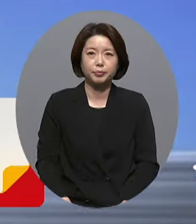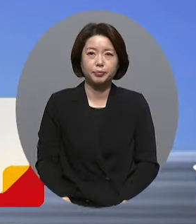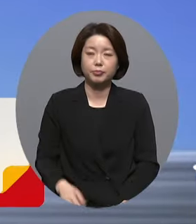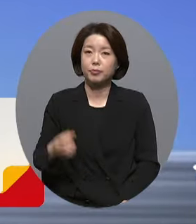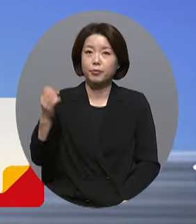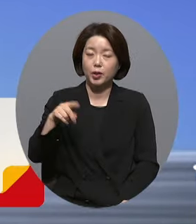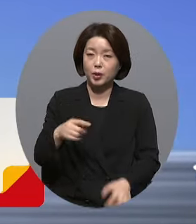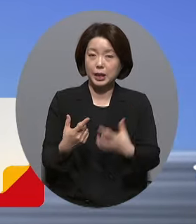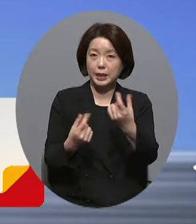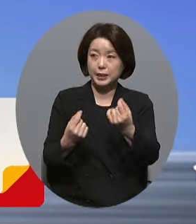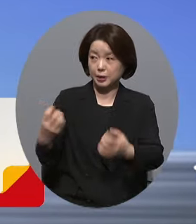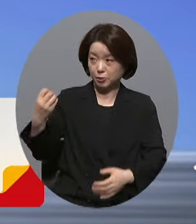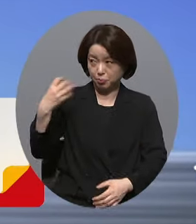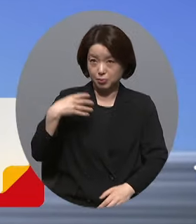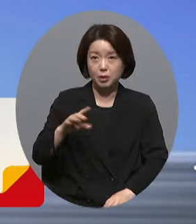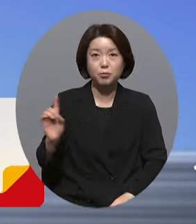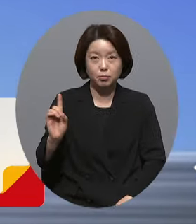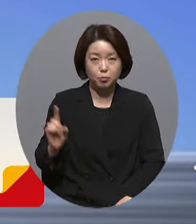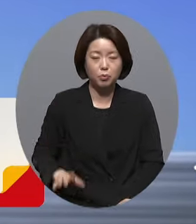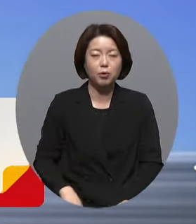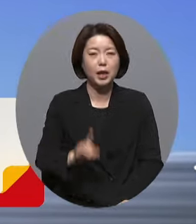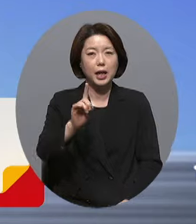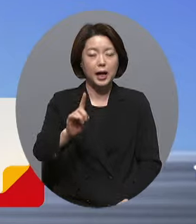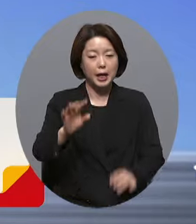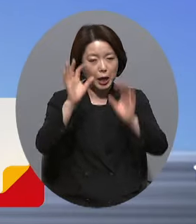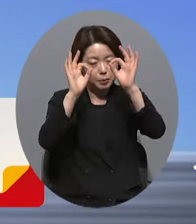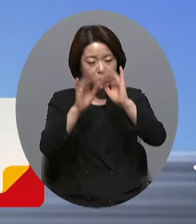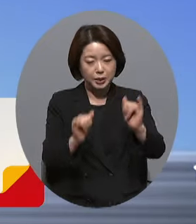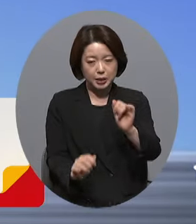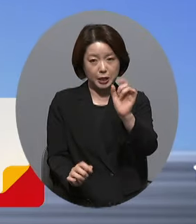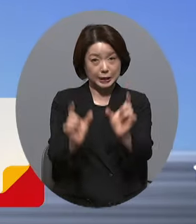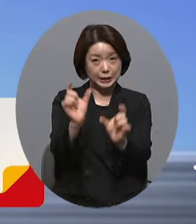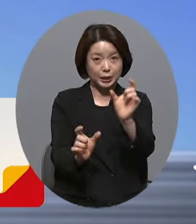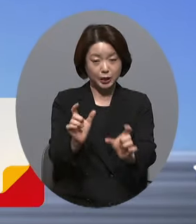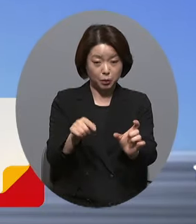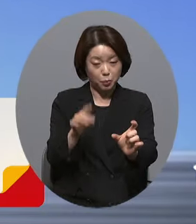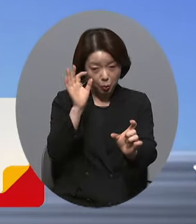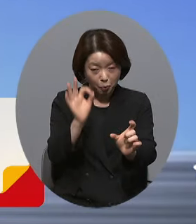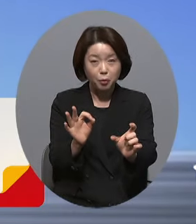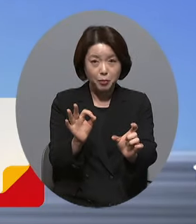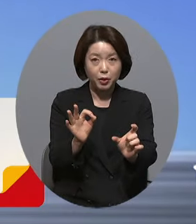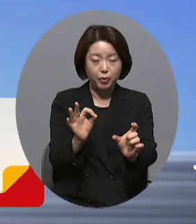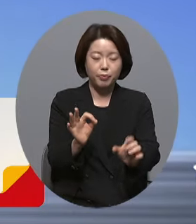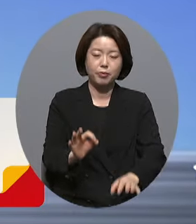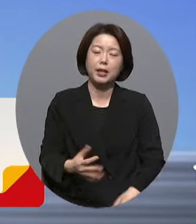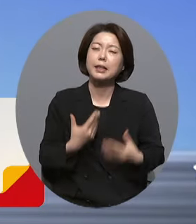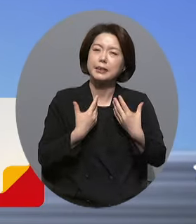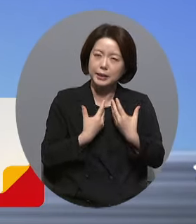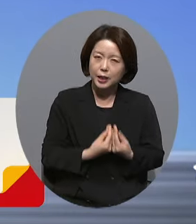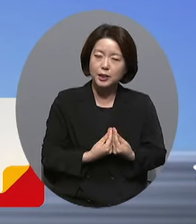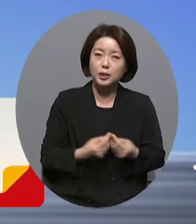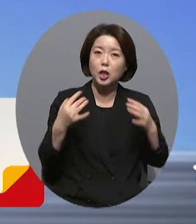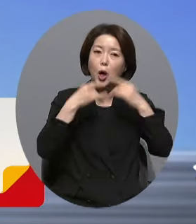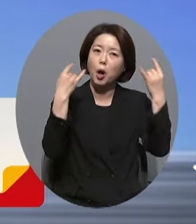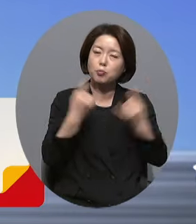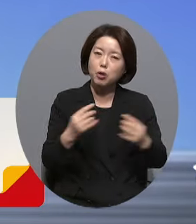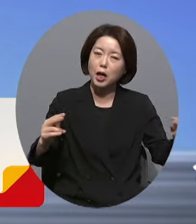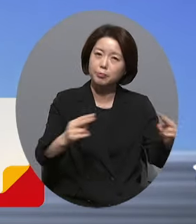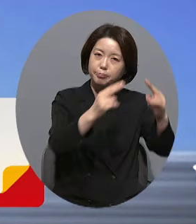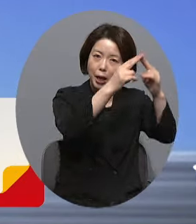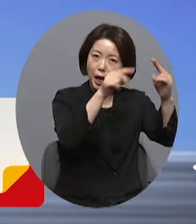하면 이제 이런 의견을 주셨습니다만 한 시청자는 이런 댓글을 또 주셨더라고요. 가령 예를 들어서 프랑스 파리에